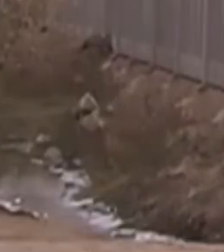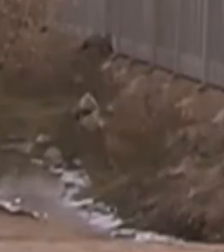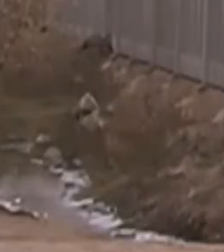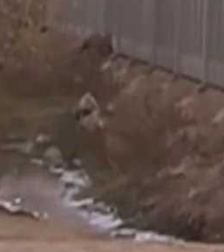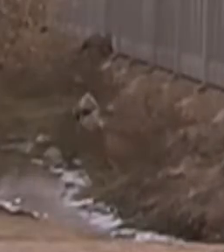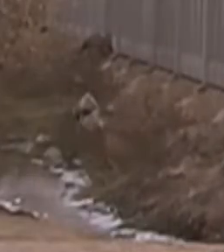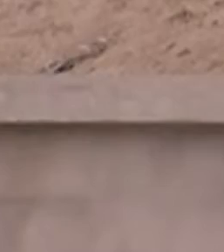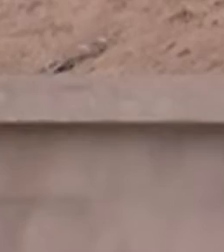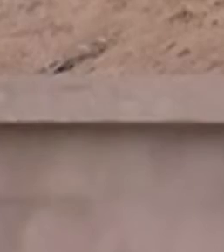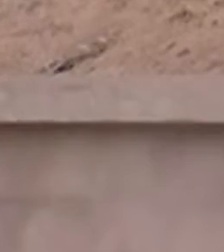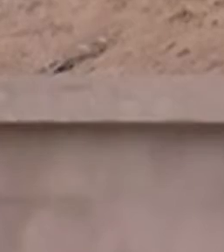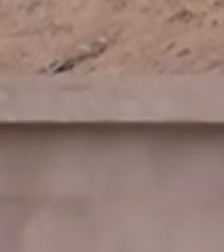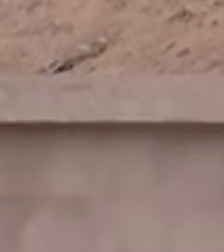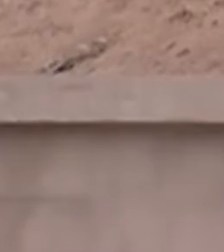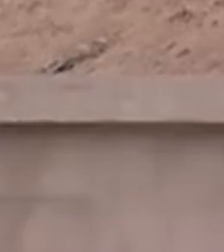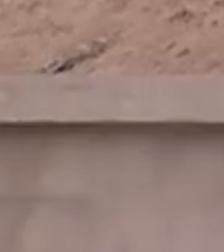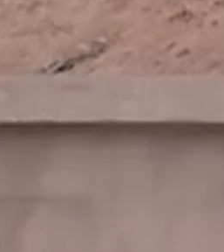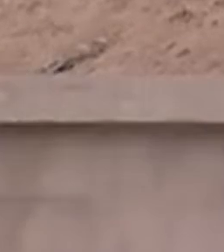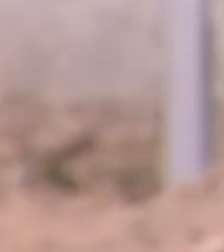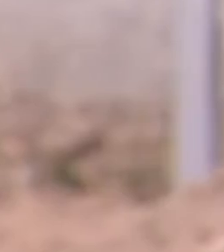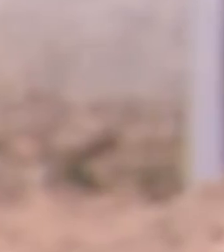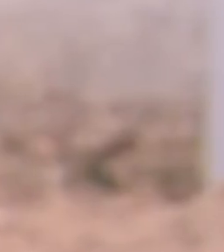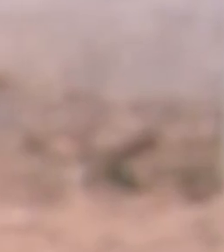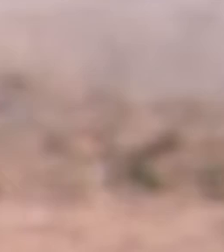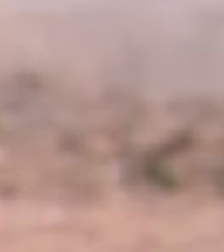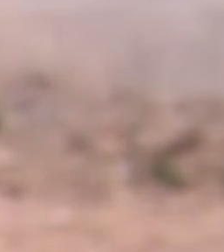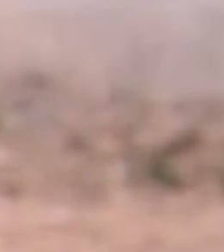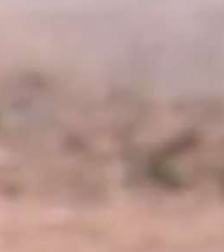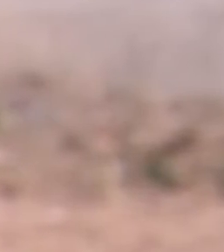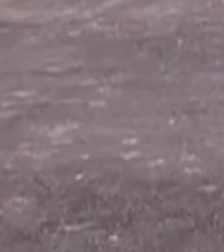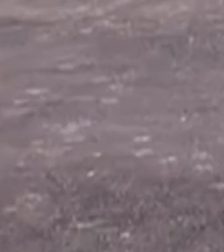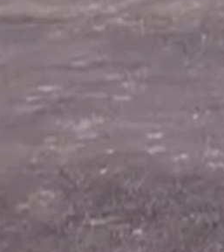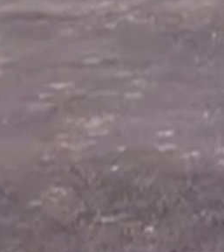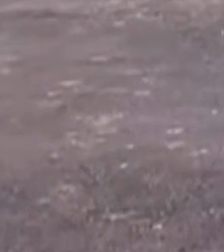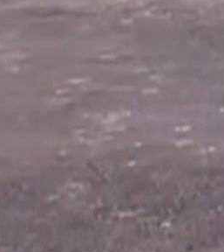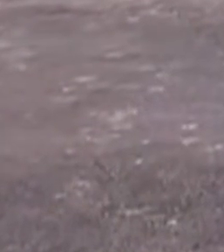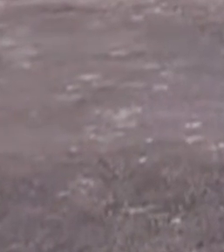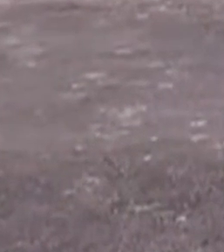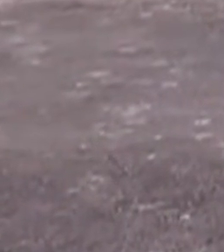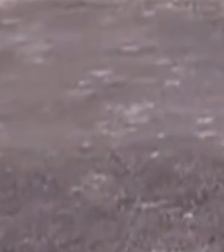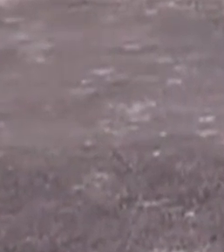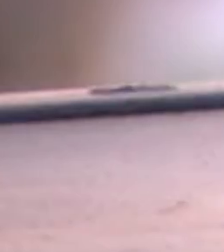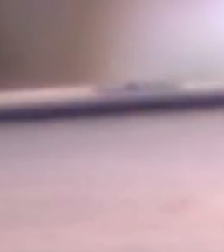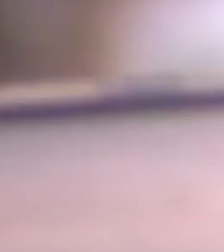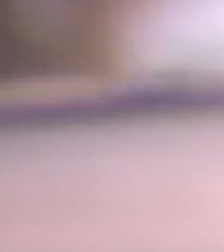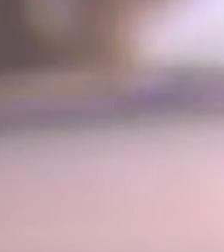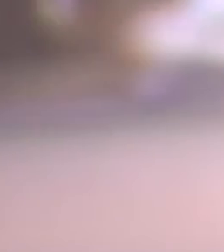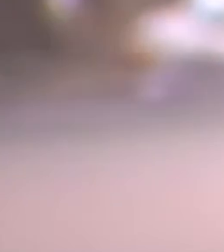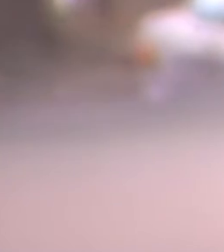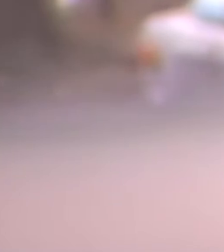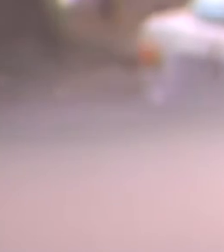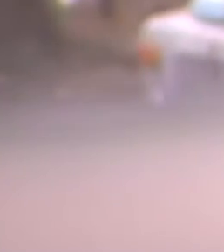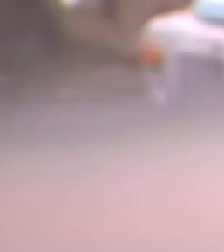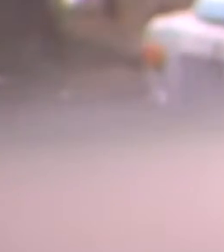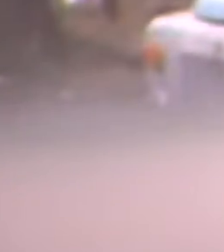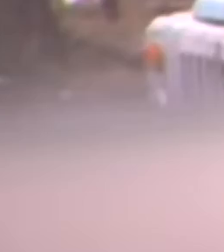Землю изъяли для государственных нужд, а хозяйка в итоге оказалась у разбитого корыта. Почему власти района оставили пенсионерку без крыши